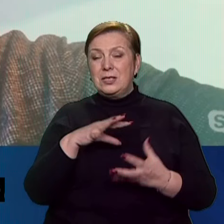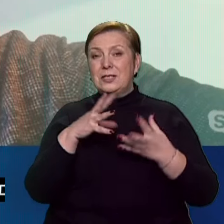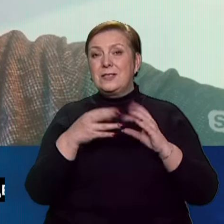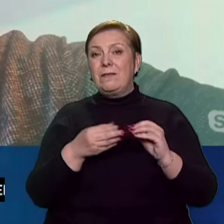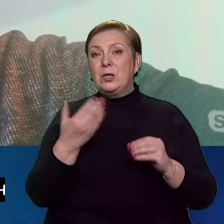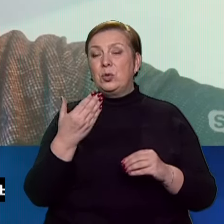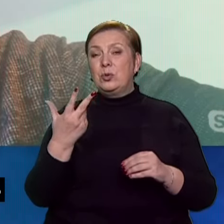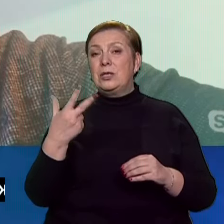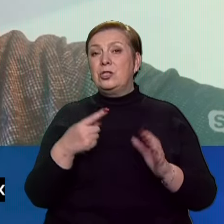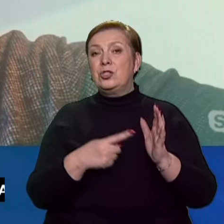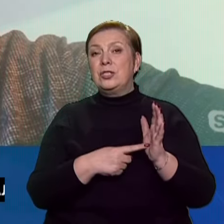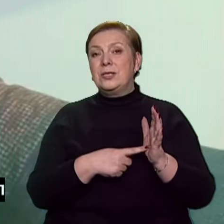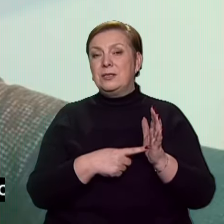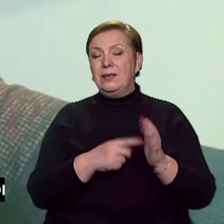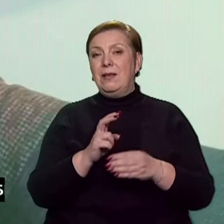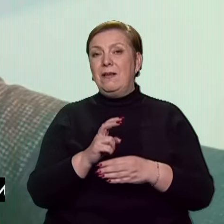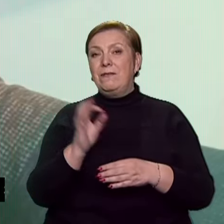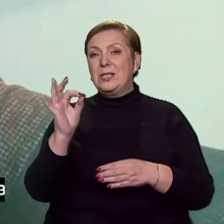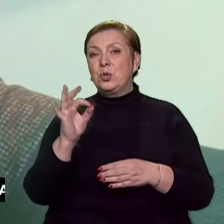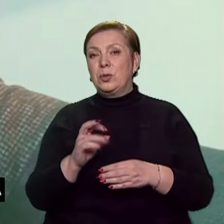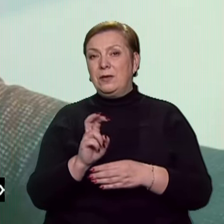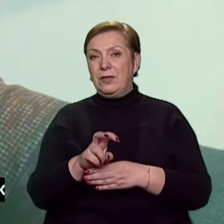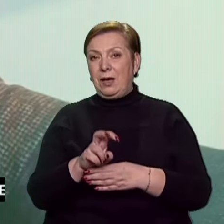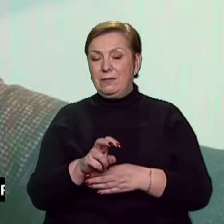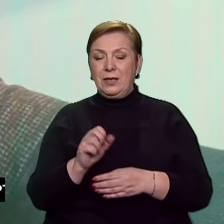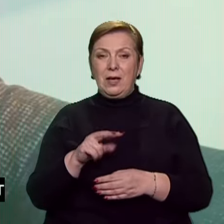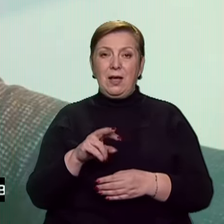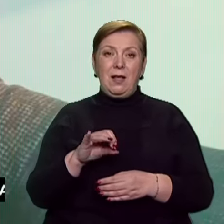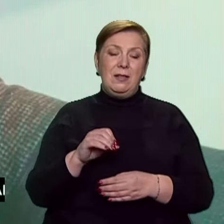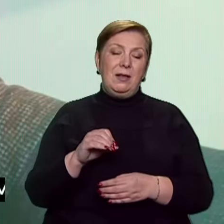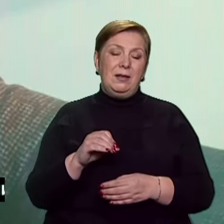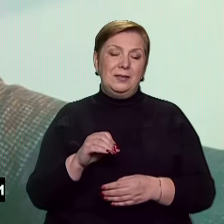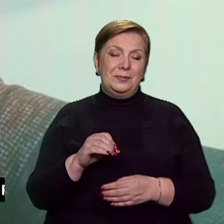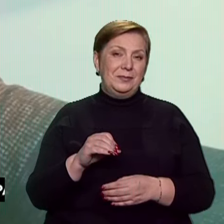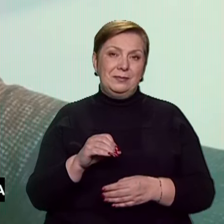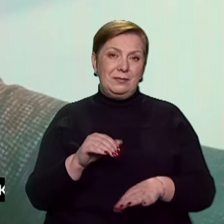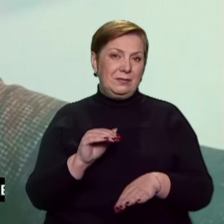про 36% явки. Але слід відзначити, що